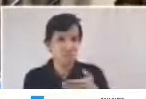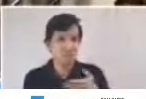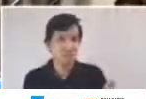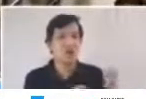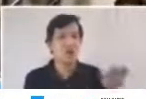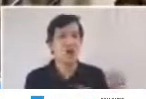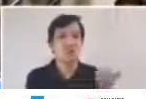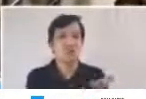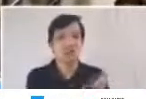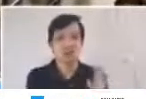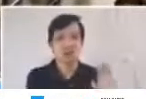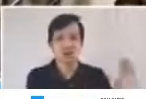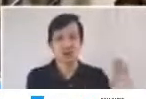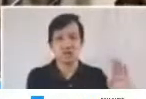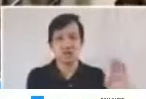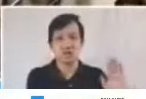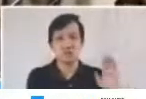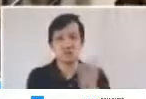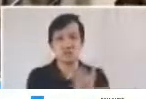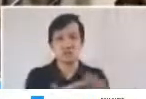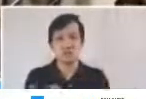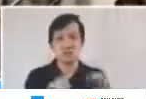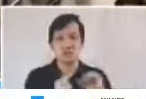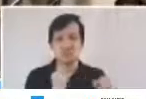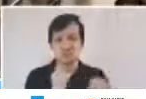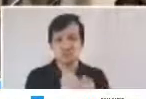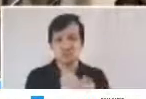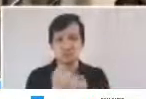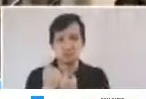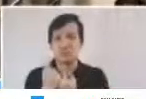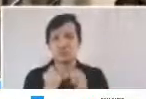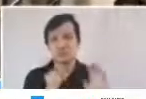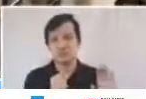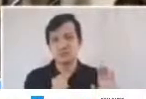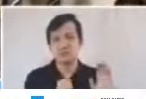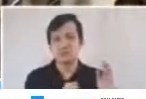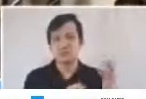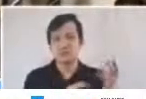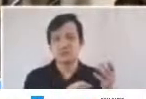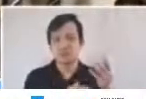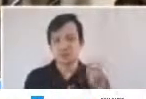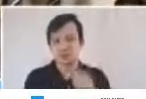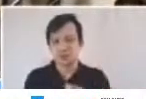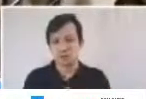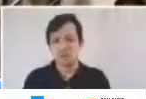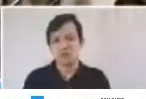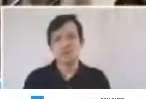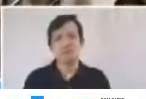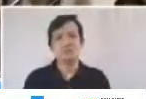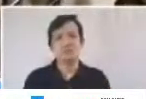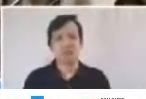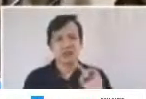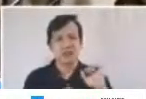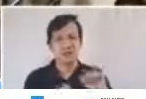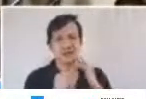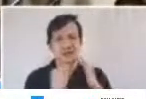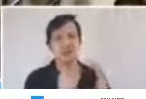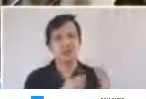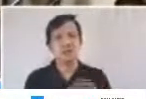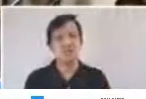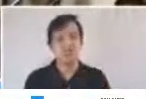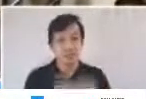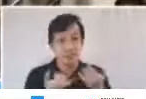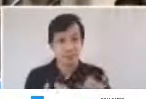Rocky. Yes, go ahead, ma'am. Opo. Ituloy ko lang. Yung 30 days na yun, doon pa